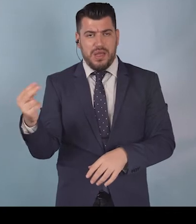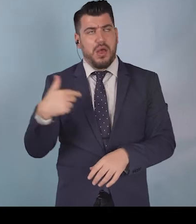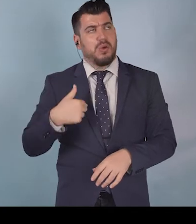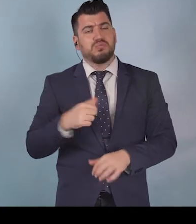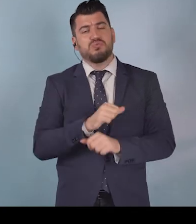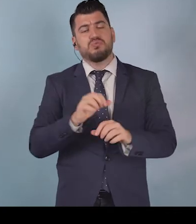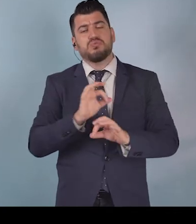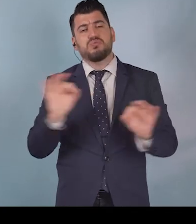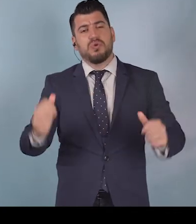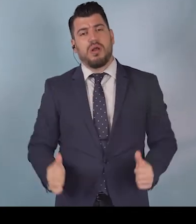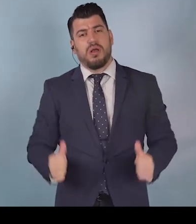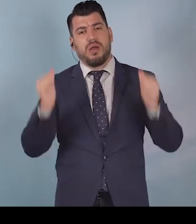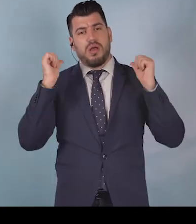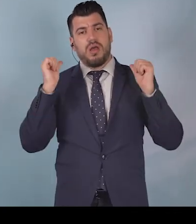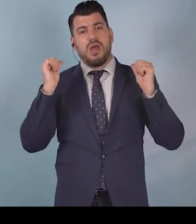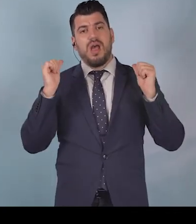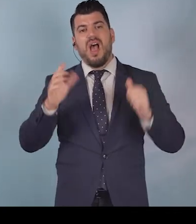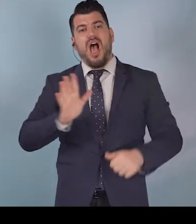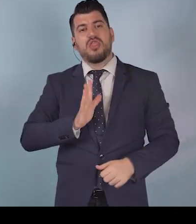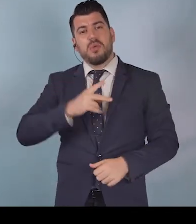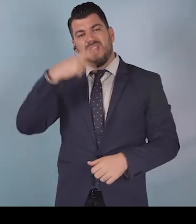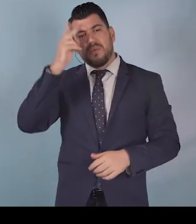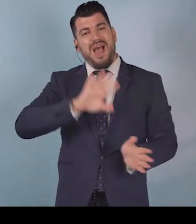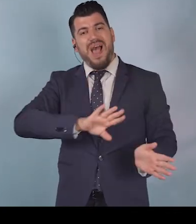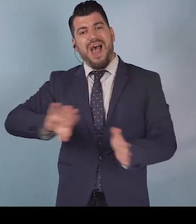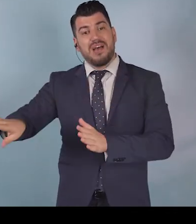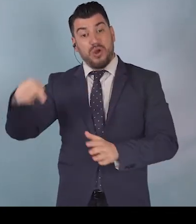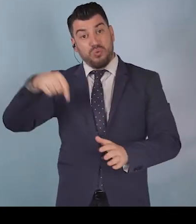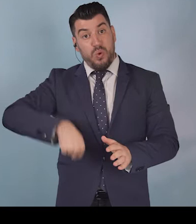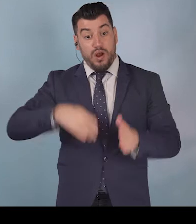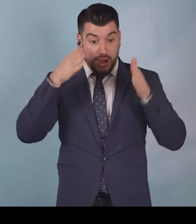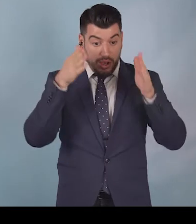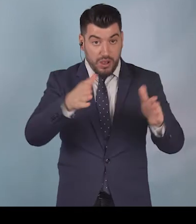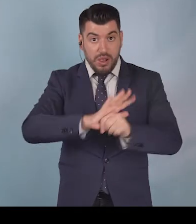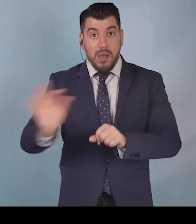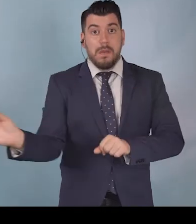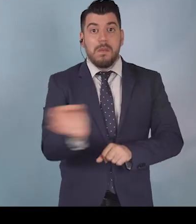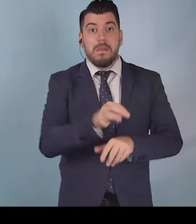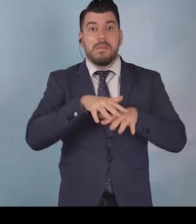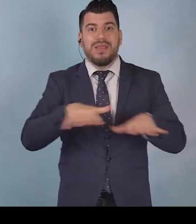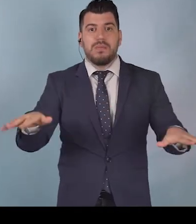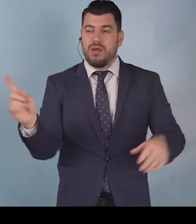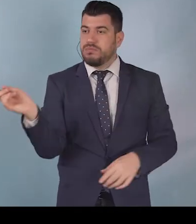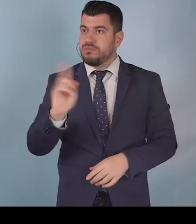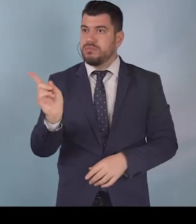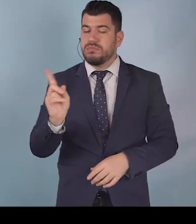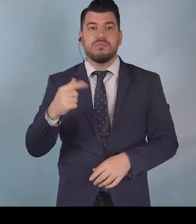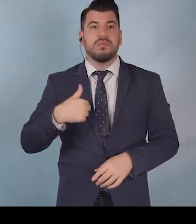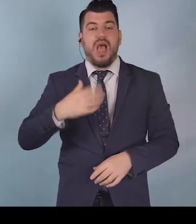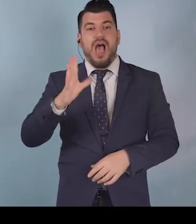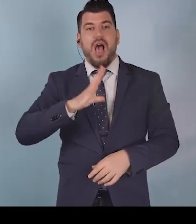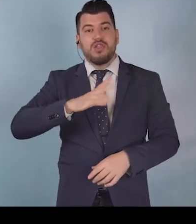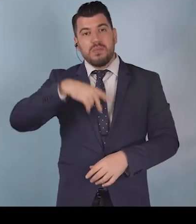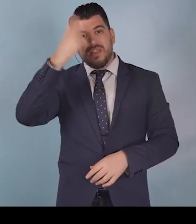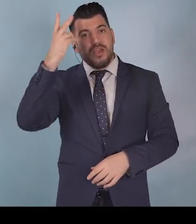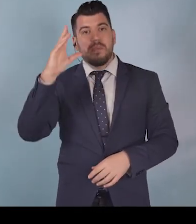καμία δικαιολογία για να πούμε ότι ανθρώπινα δικαιώματα μπορούν να πάνε παραπέρα, να το δούμε πιο μετά. Όχι,